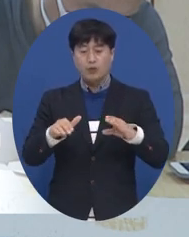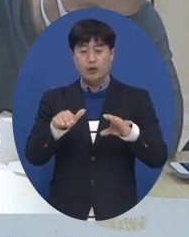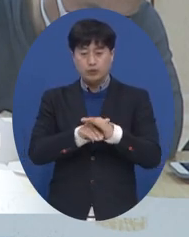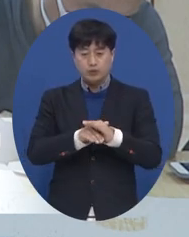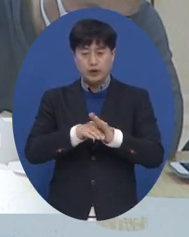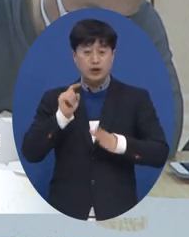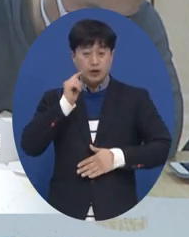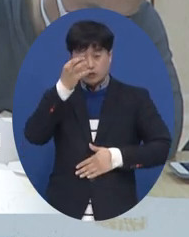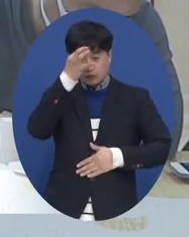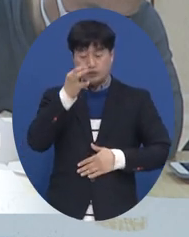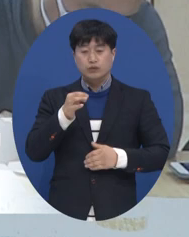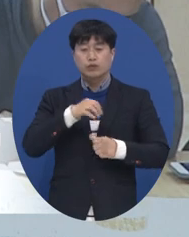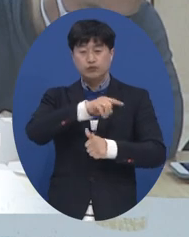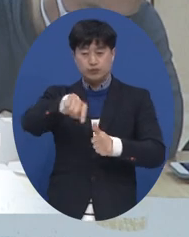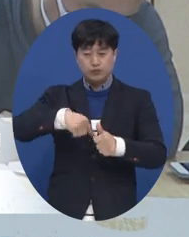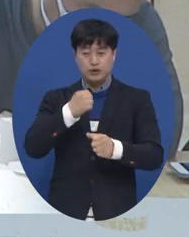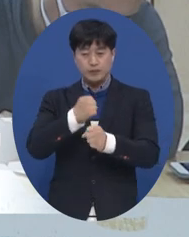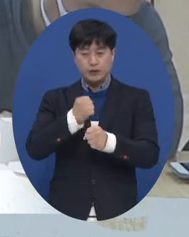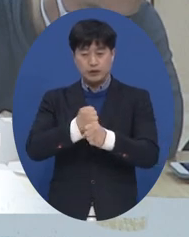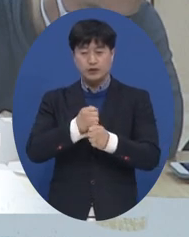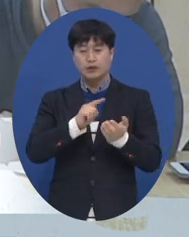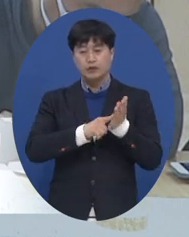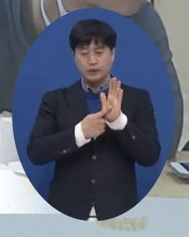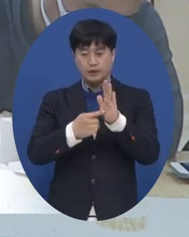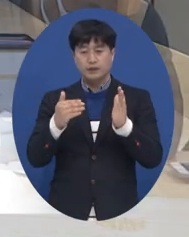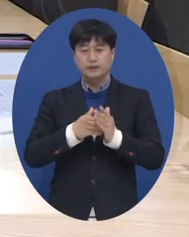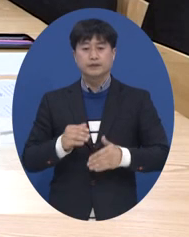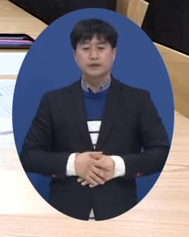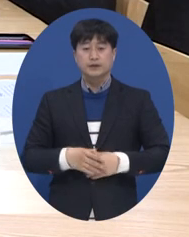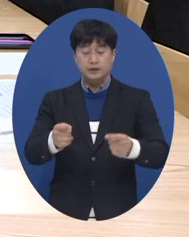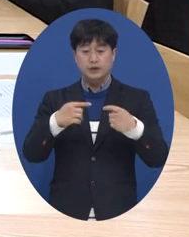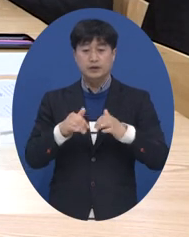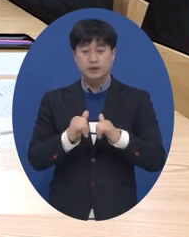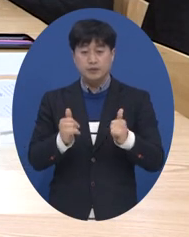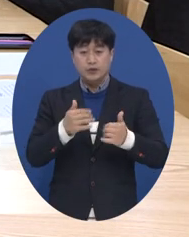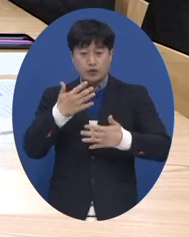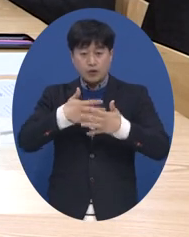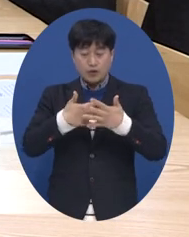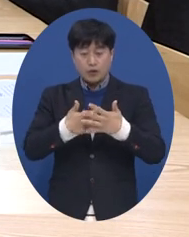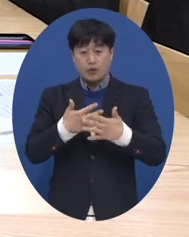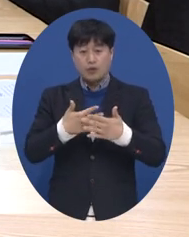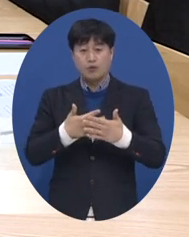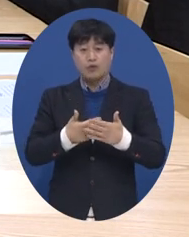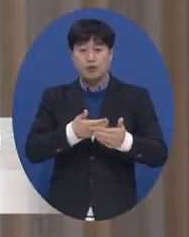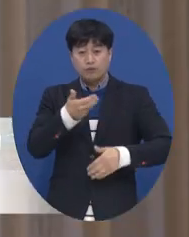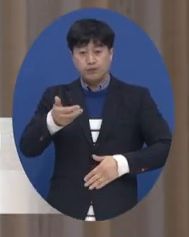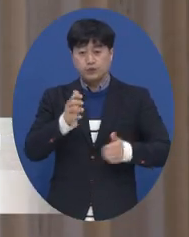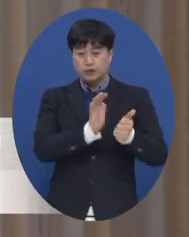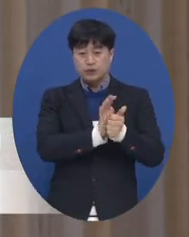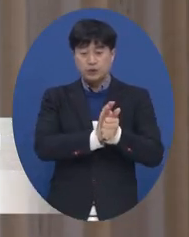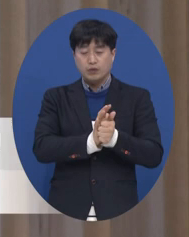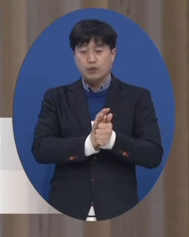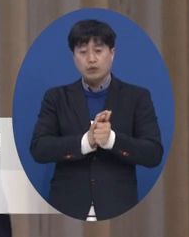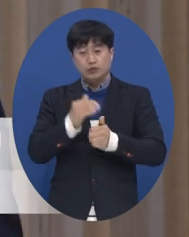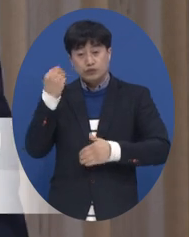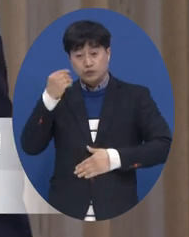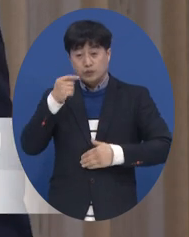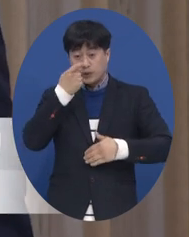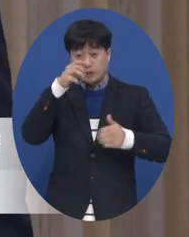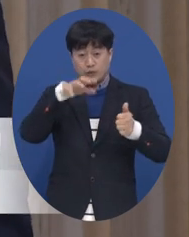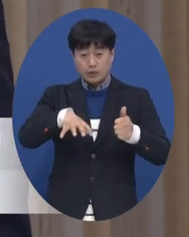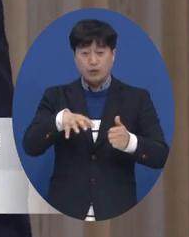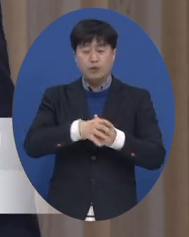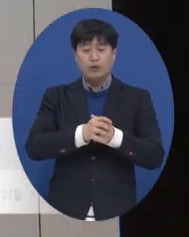문화에서 생태계 조성방안 에 마련하겠다고 밝혔습니다 참석자들은 영화 로케이션 지원과 창작자 숙식 형